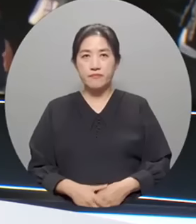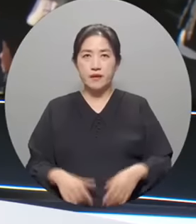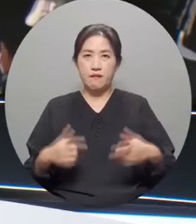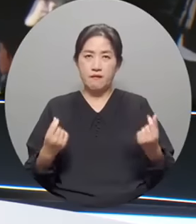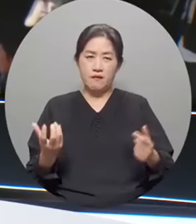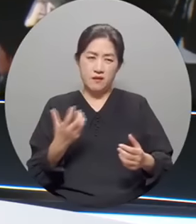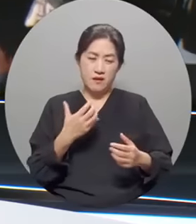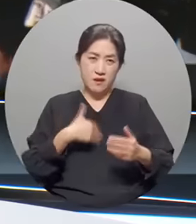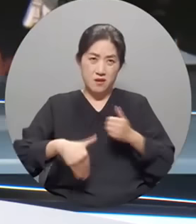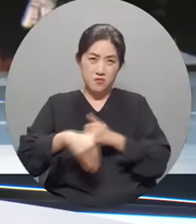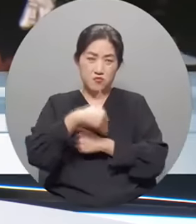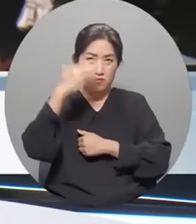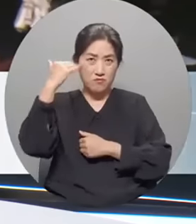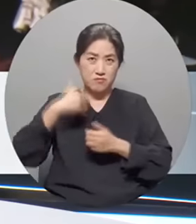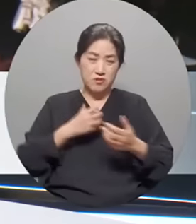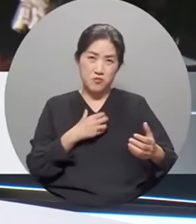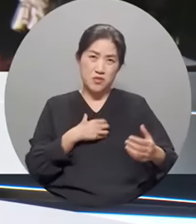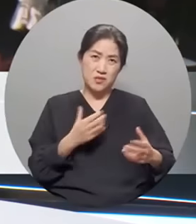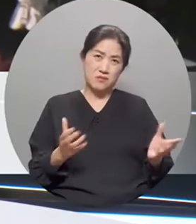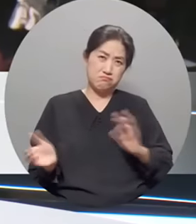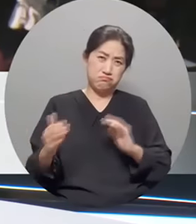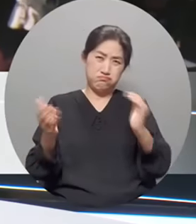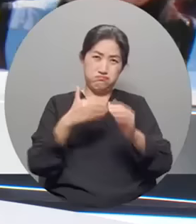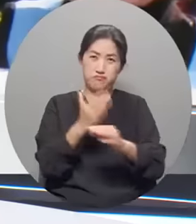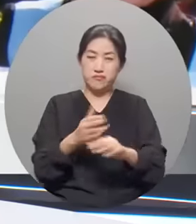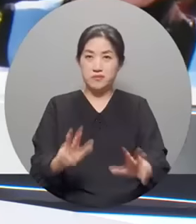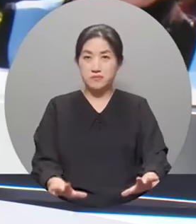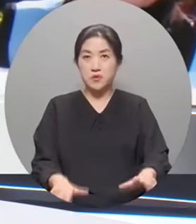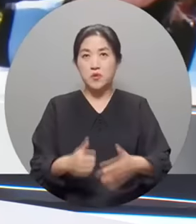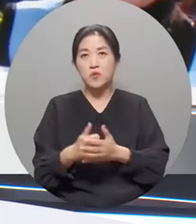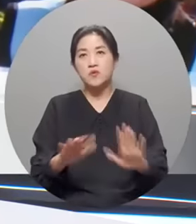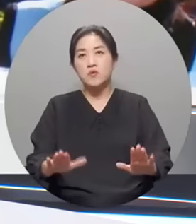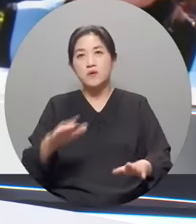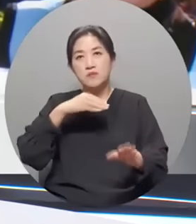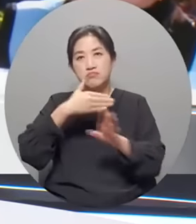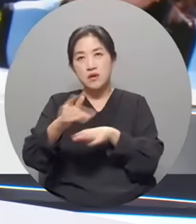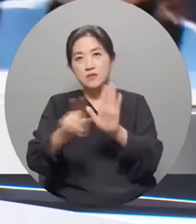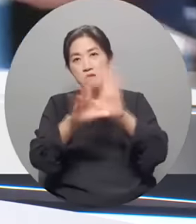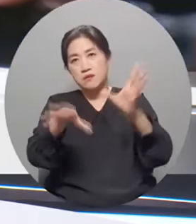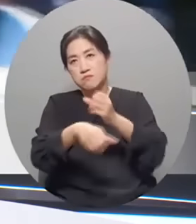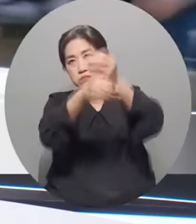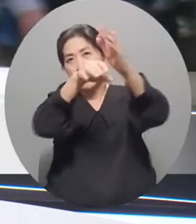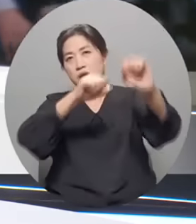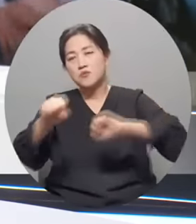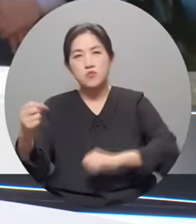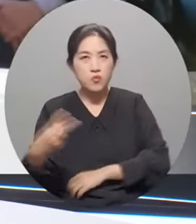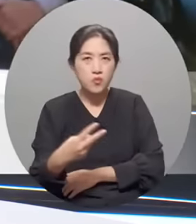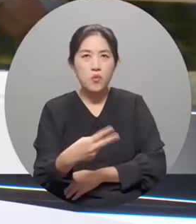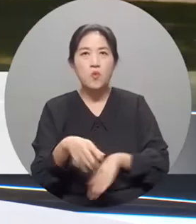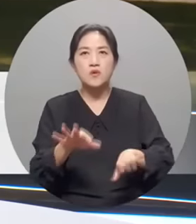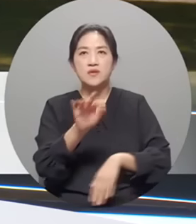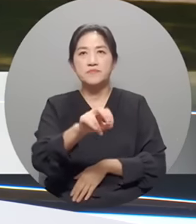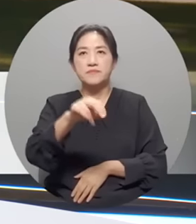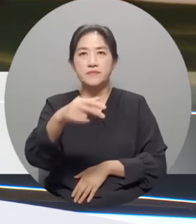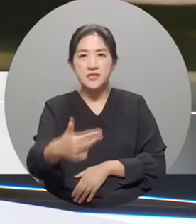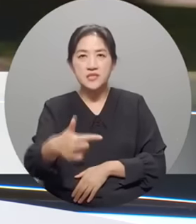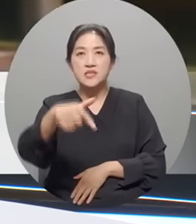이렇게 우리를 둘러싸고 위기가 고조되는 상황에서 오늘도 대북전단을 살포하려는 시도는 이어졌습니다. 오늘